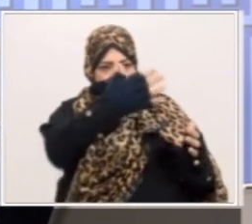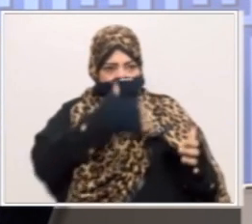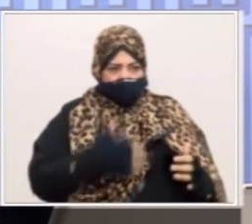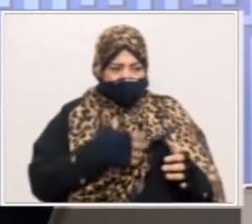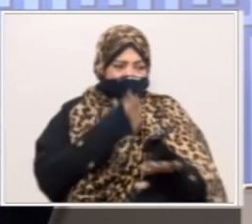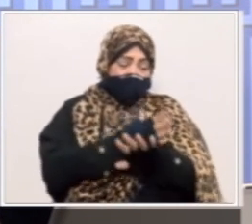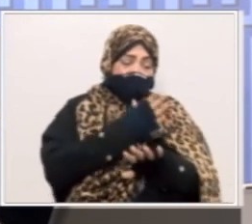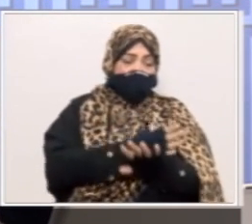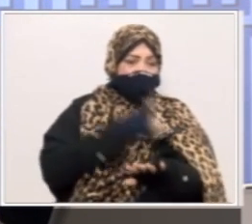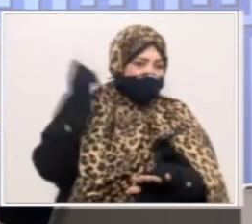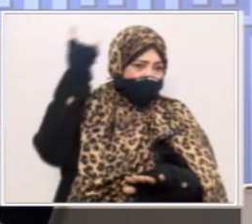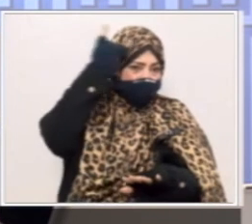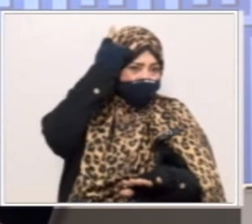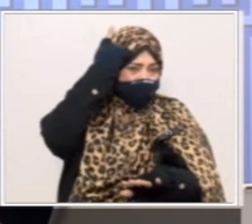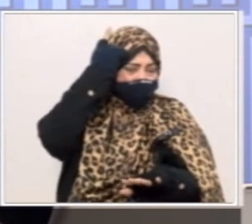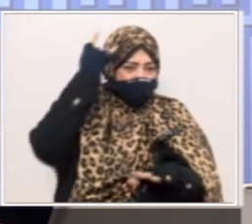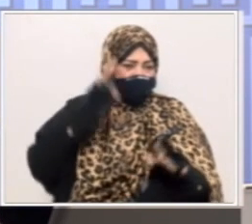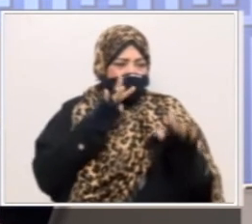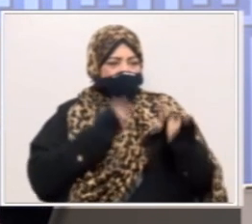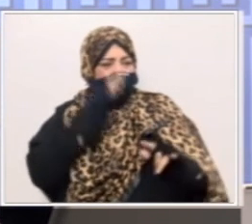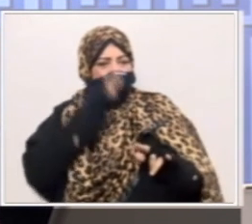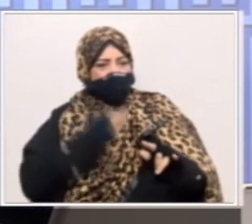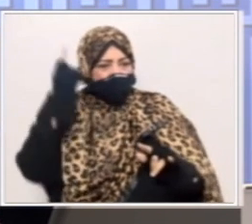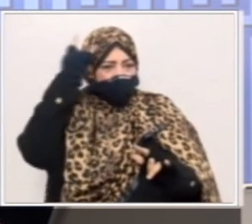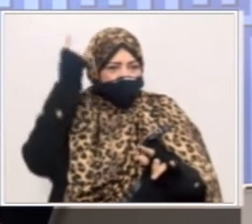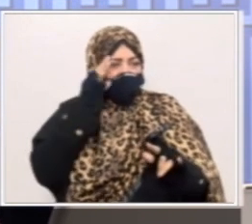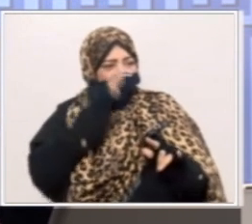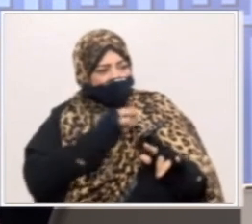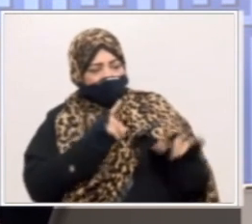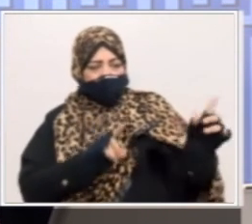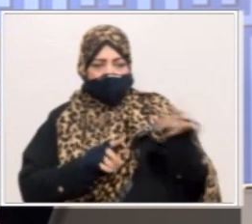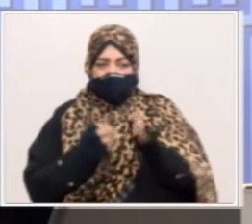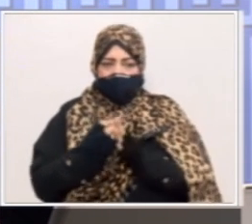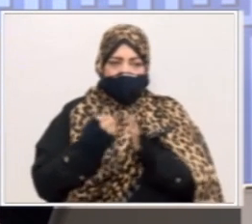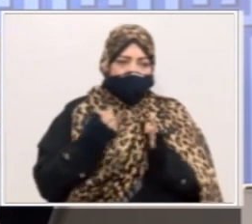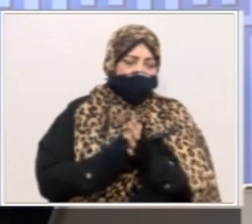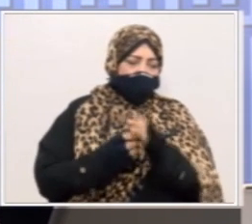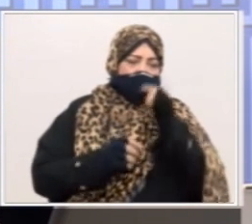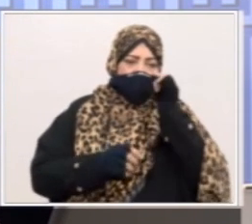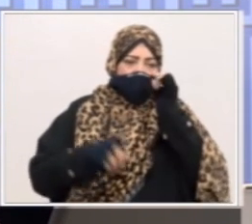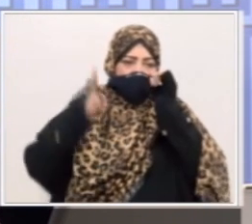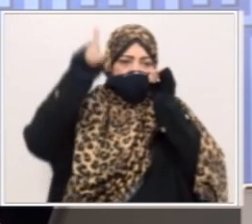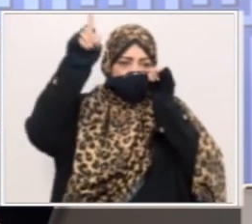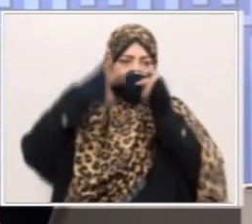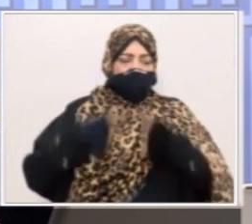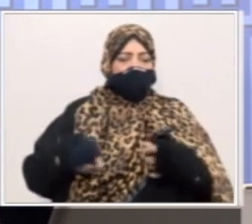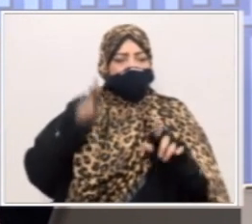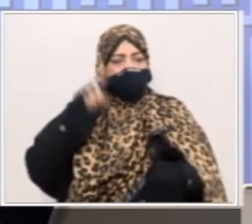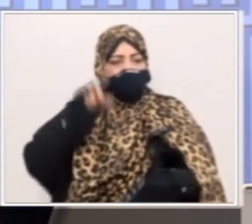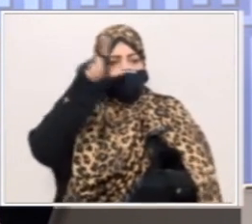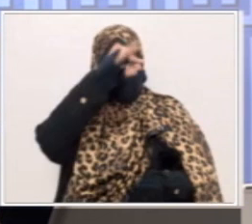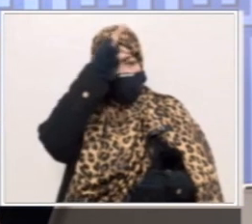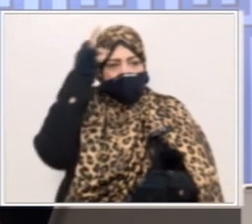الظالمين. هذا ما يسر الله عز وجل من التعليق عليه. أسأل الله لي